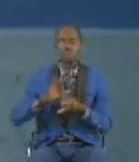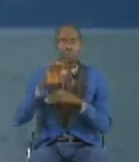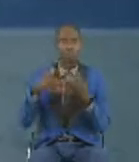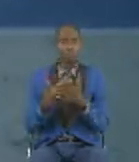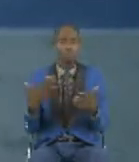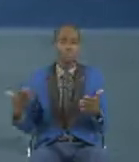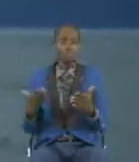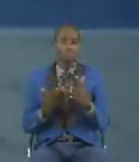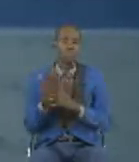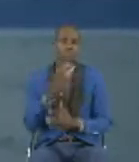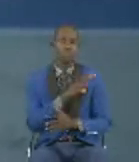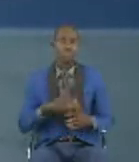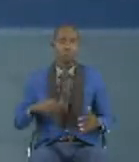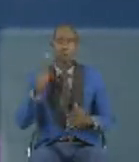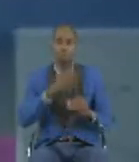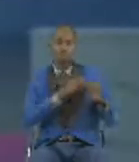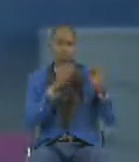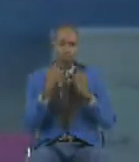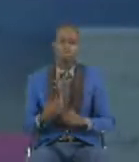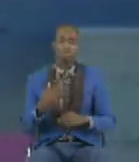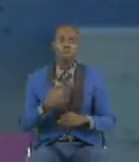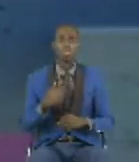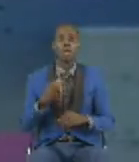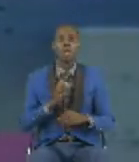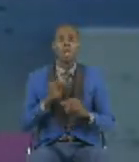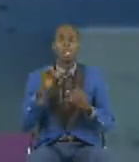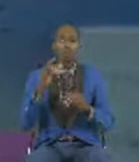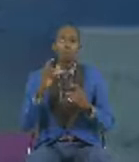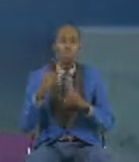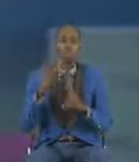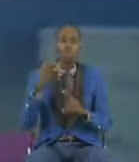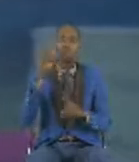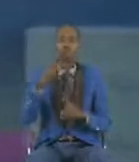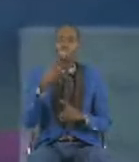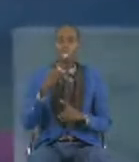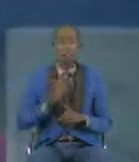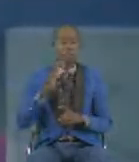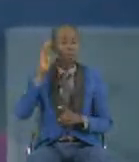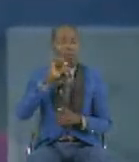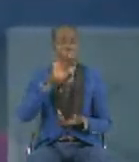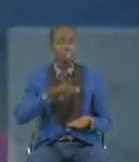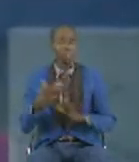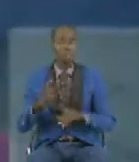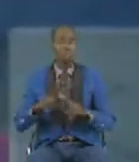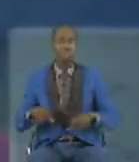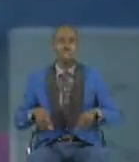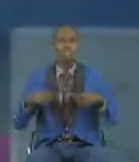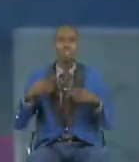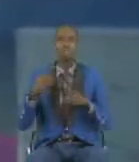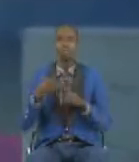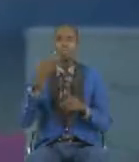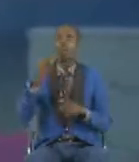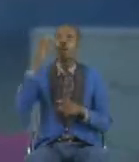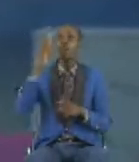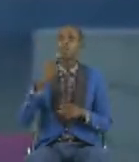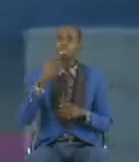me fortifie. La parole de Dieu, je ne mourrai pas, mais je vivrai. La parole de Dieu, la